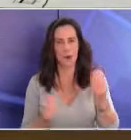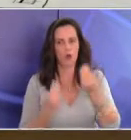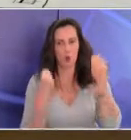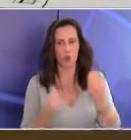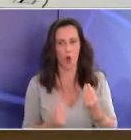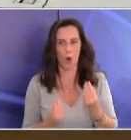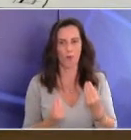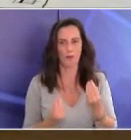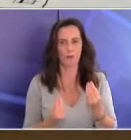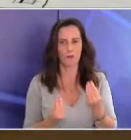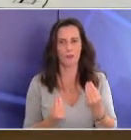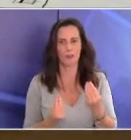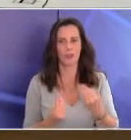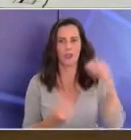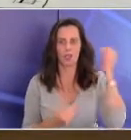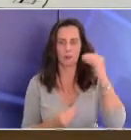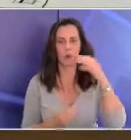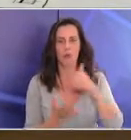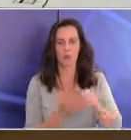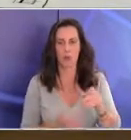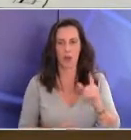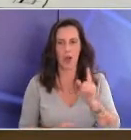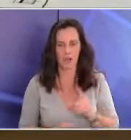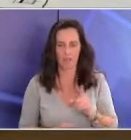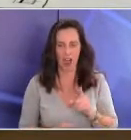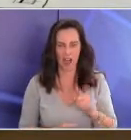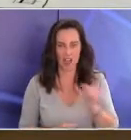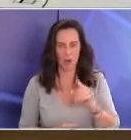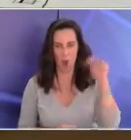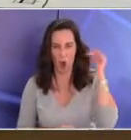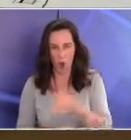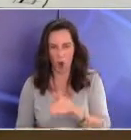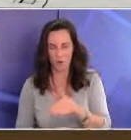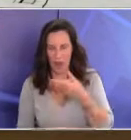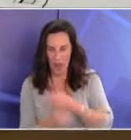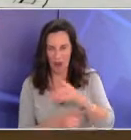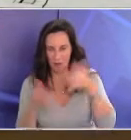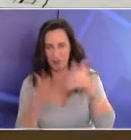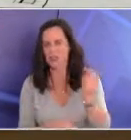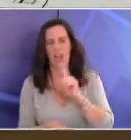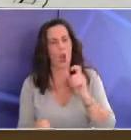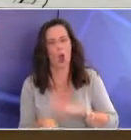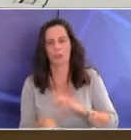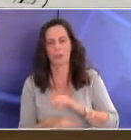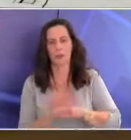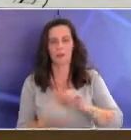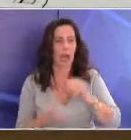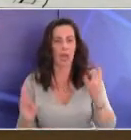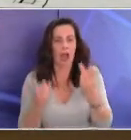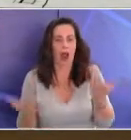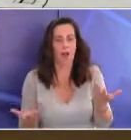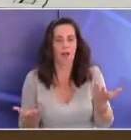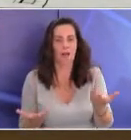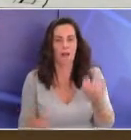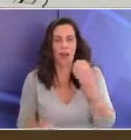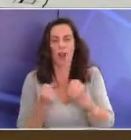חיובי וככה שילמדו וימשיכו הלאה, אבל כשמישהו נופל וצונח, זה לא הזמן לחוות בו, זה הכי קל, כי